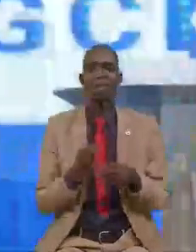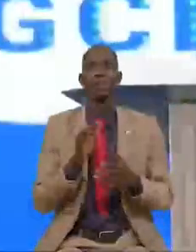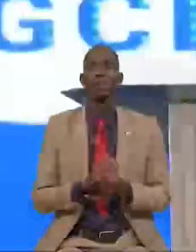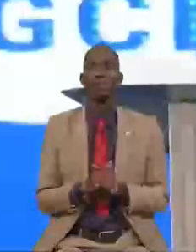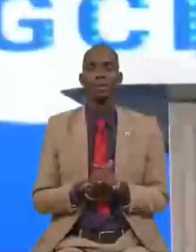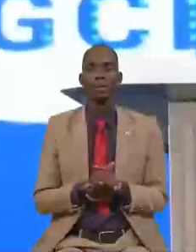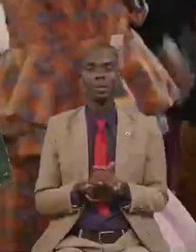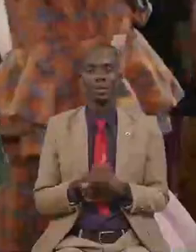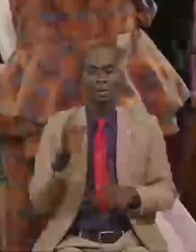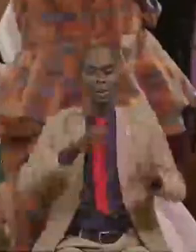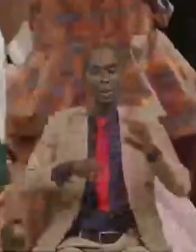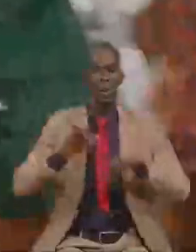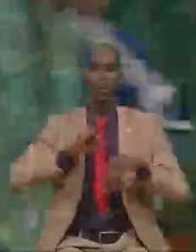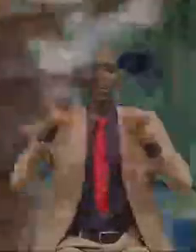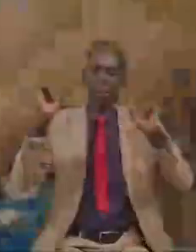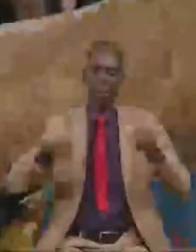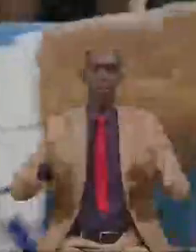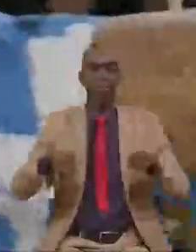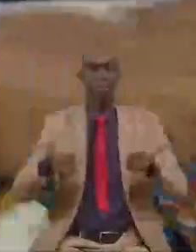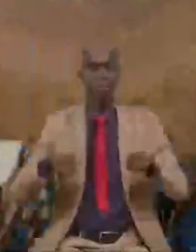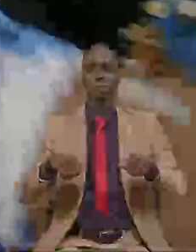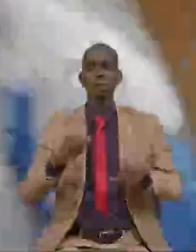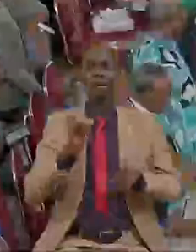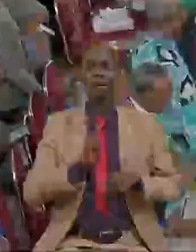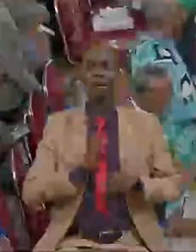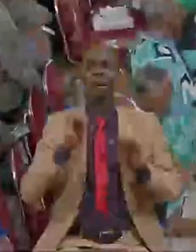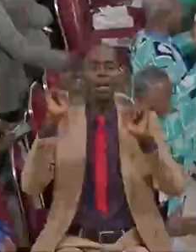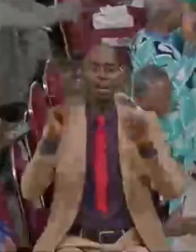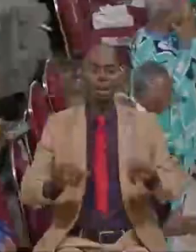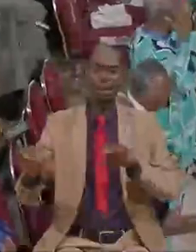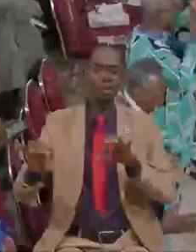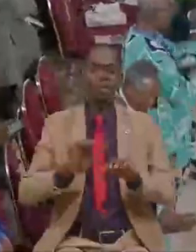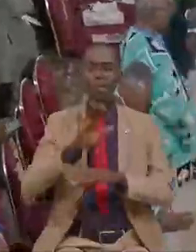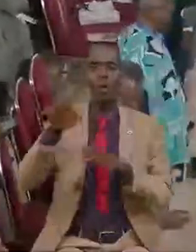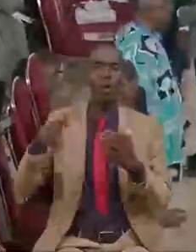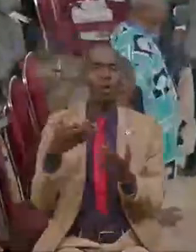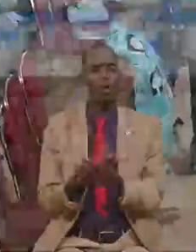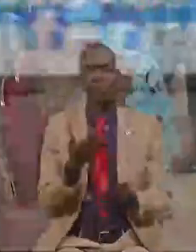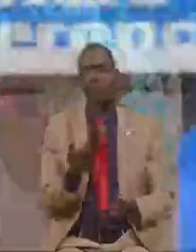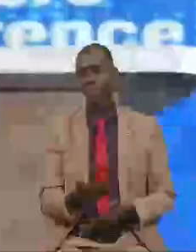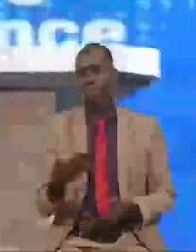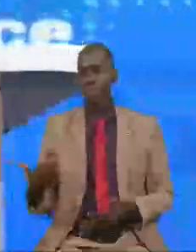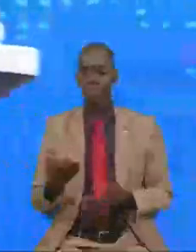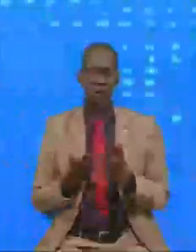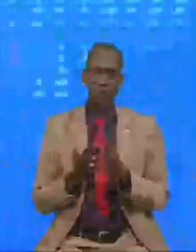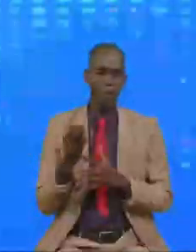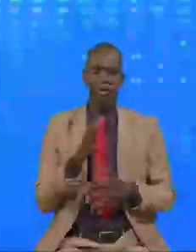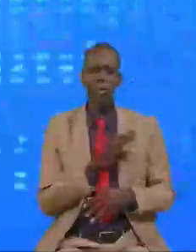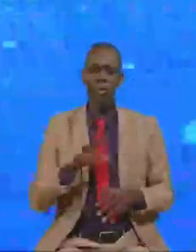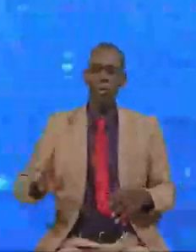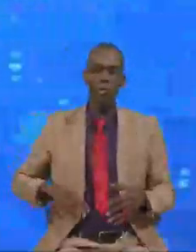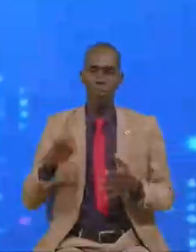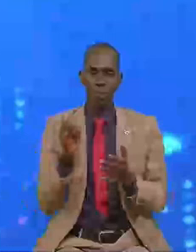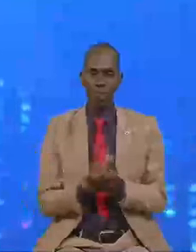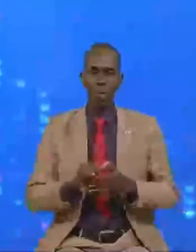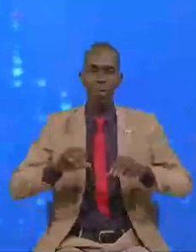Je peux. Je puis tout. Par Christ qui me